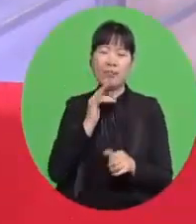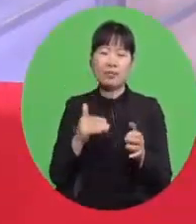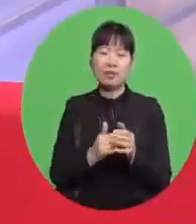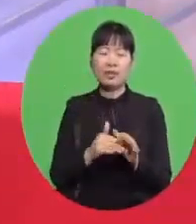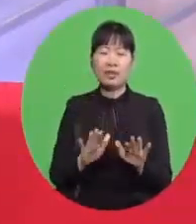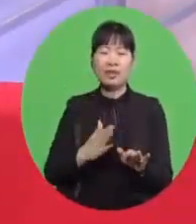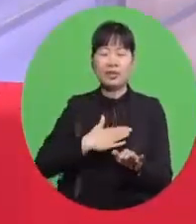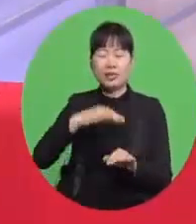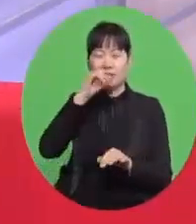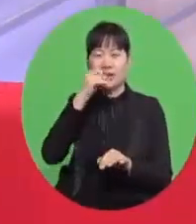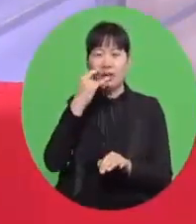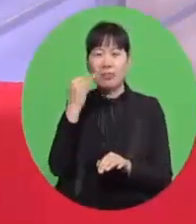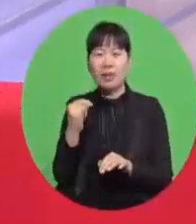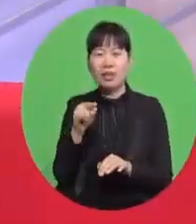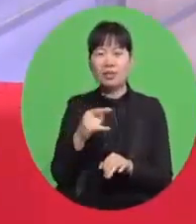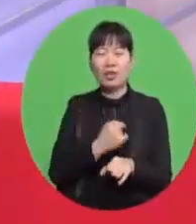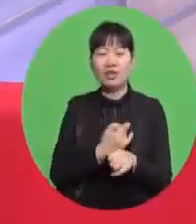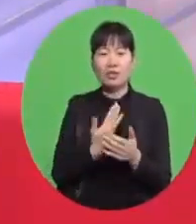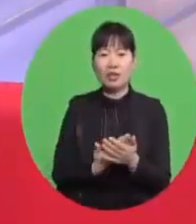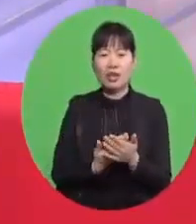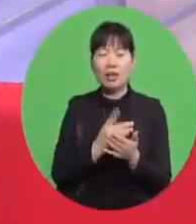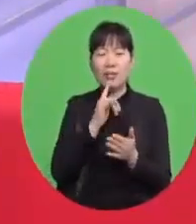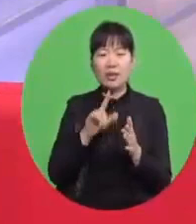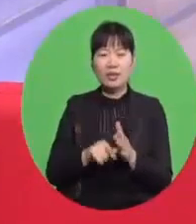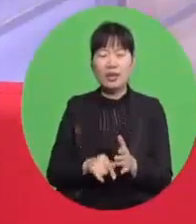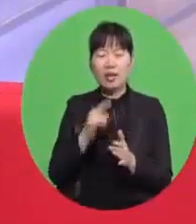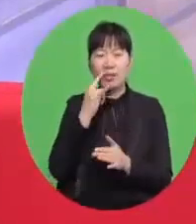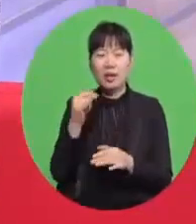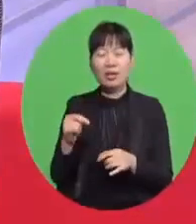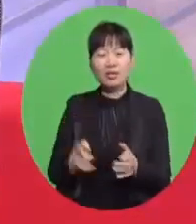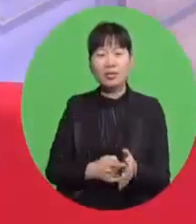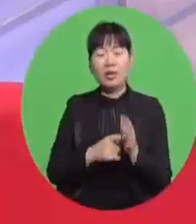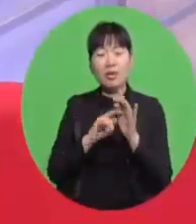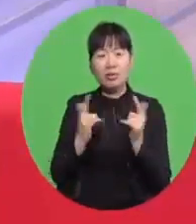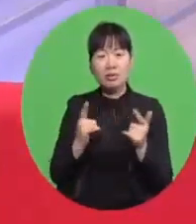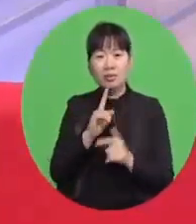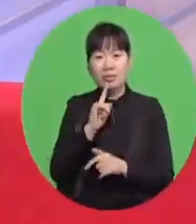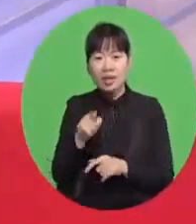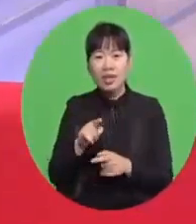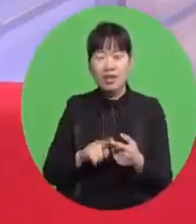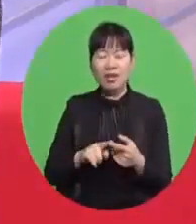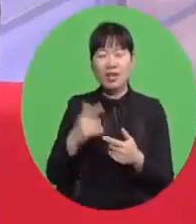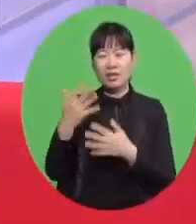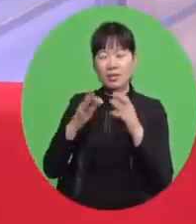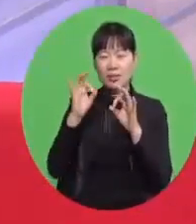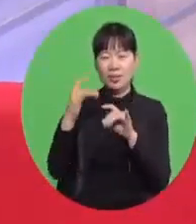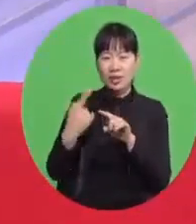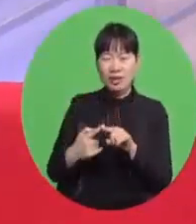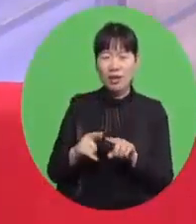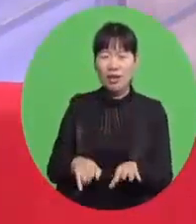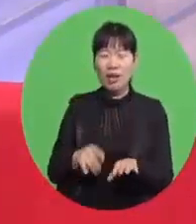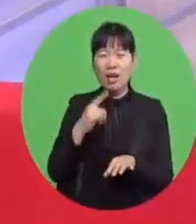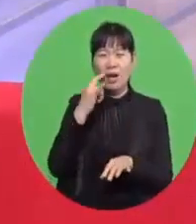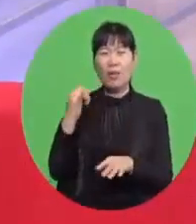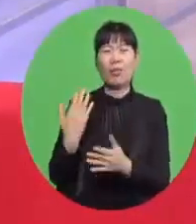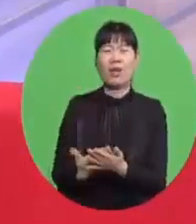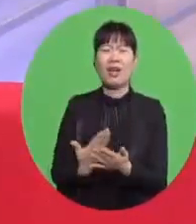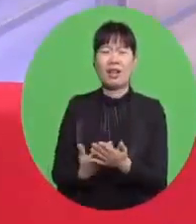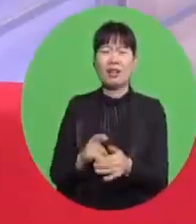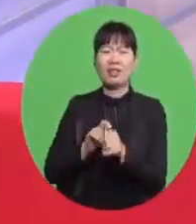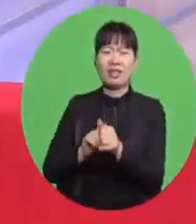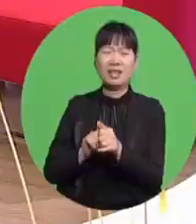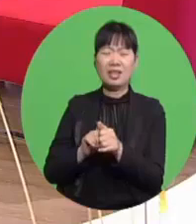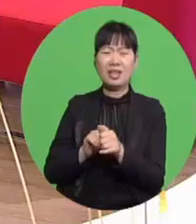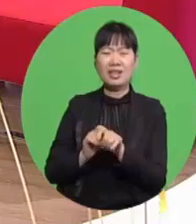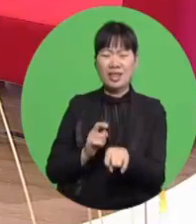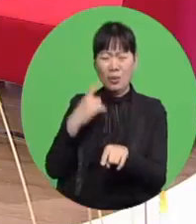아이가 기분 좋게 엄마 이거 해주세요 라고 했을 때는 엄마는 뭐 별로 급한 거 아니구나 그래. 네. 근데 드라마 보고 계시다가 애가 해달라고 막